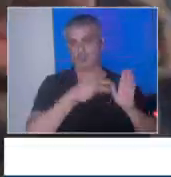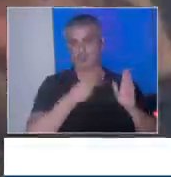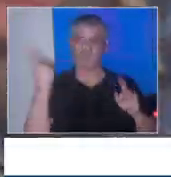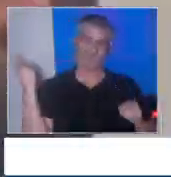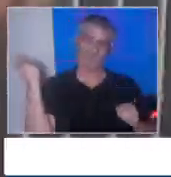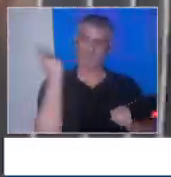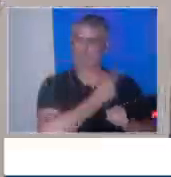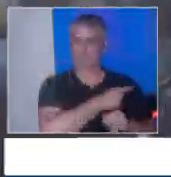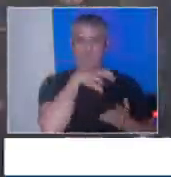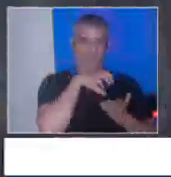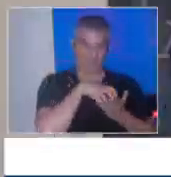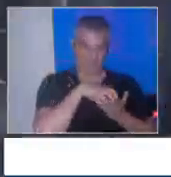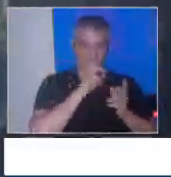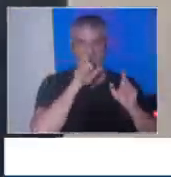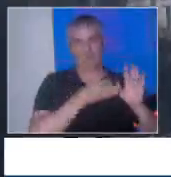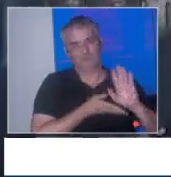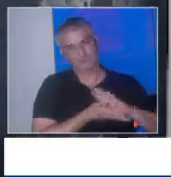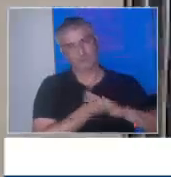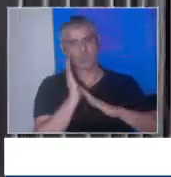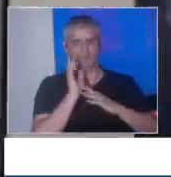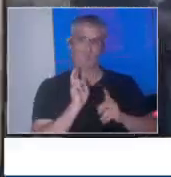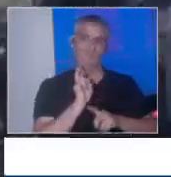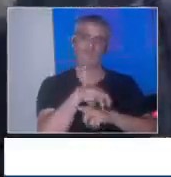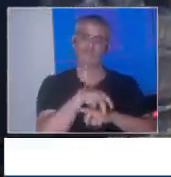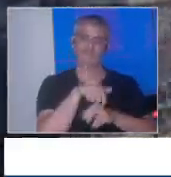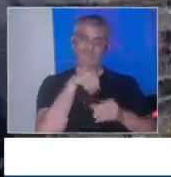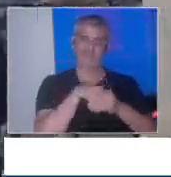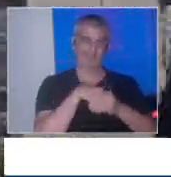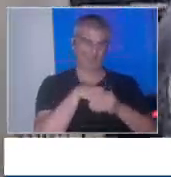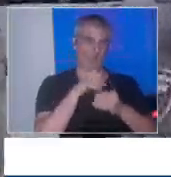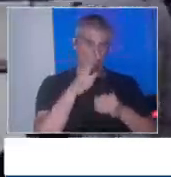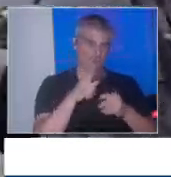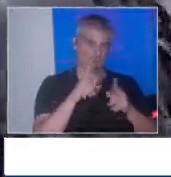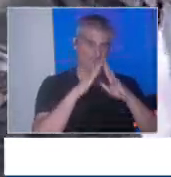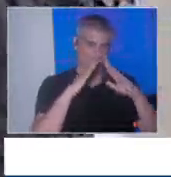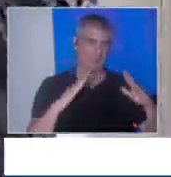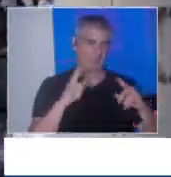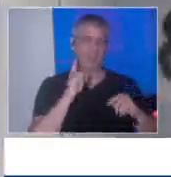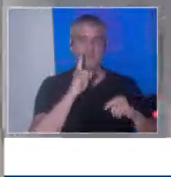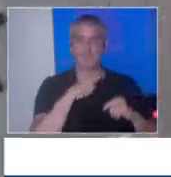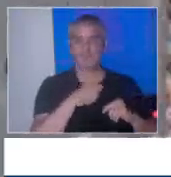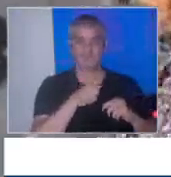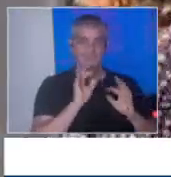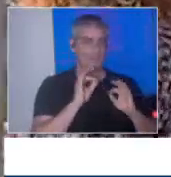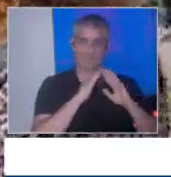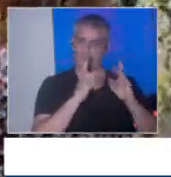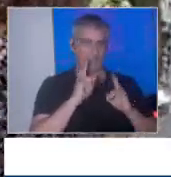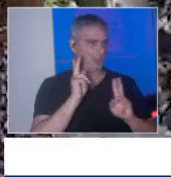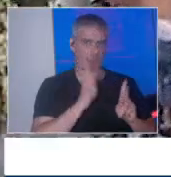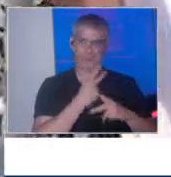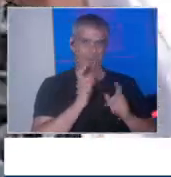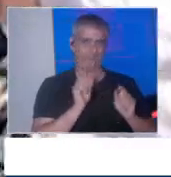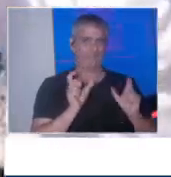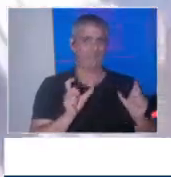מגיעה לתחנה, ואת הפמליה יוצאת ממנה ונכנסת לתוך אותו מעל. אבל מדובר במעל שלא יכול